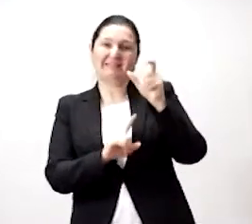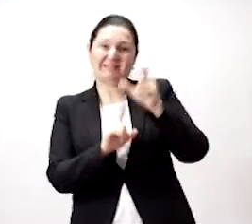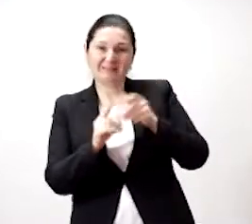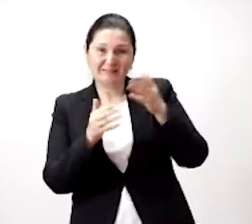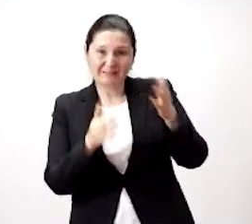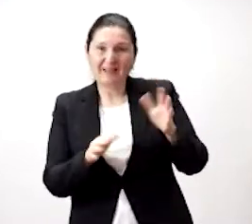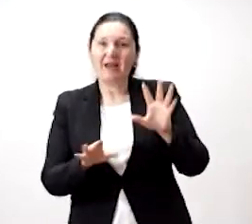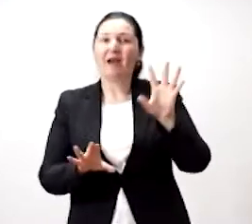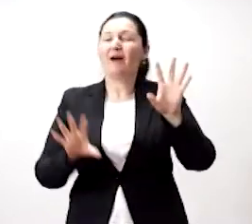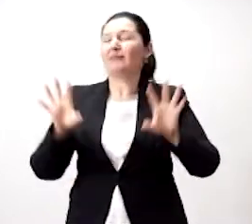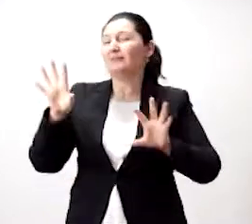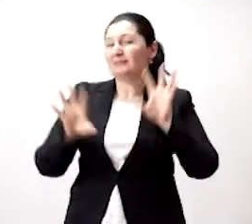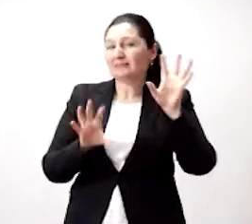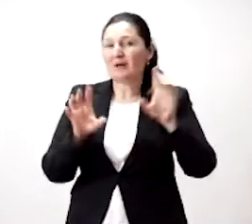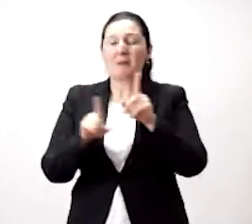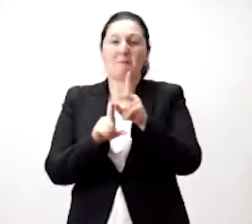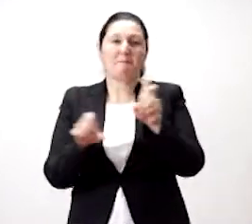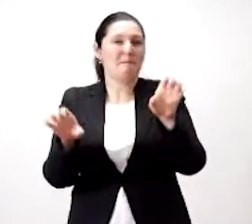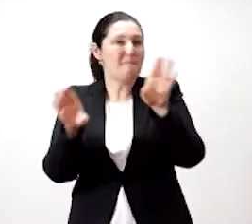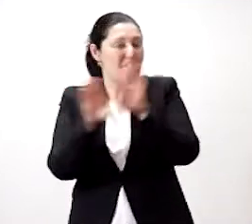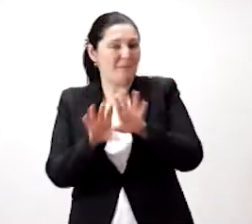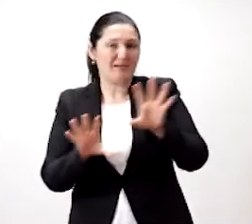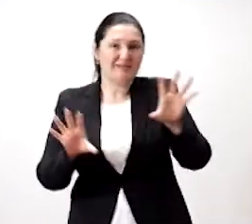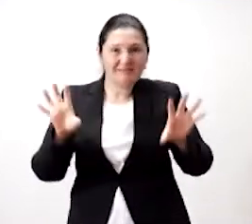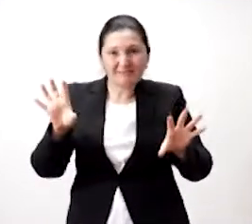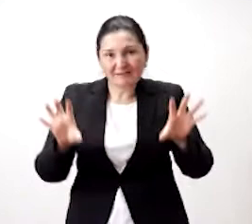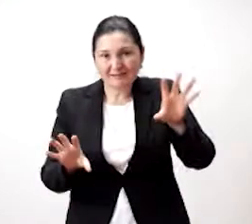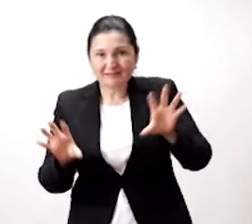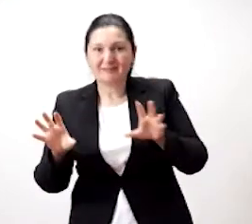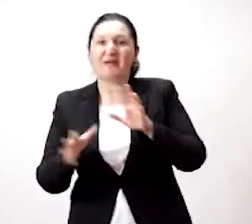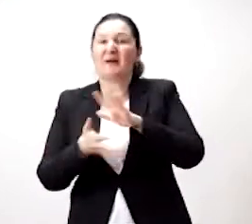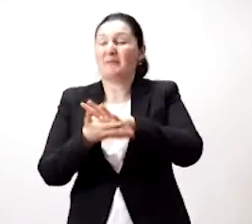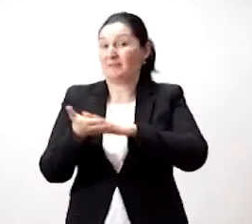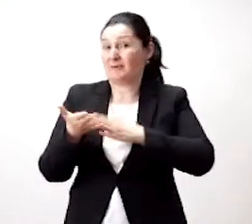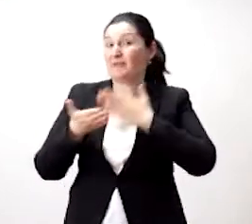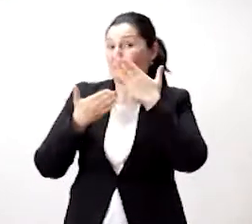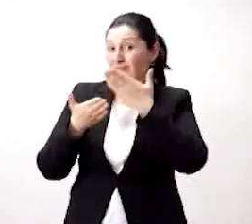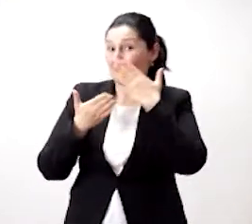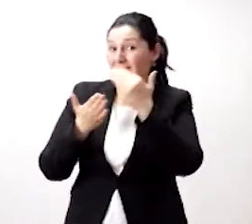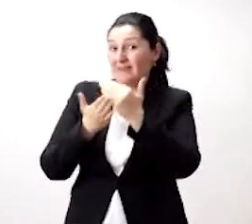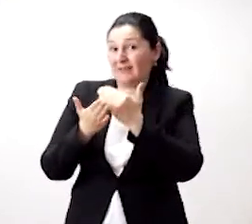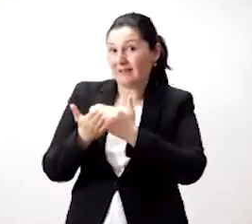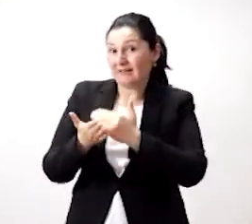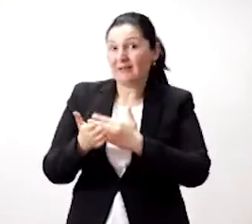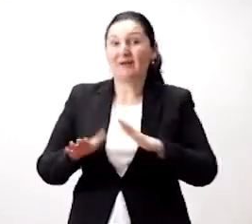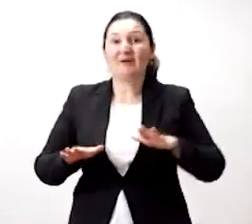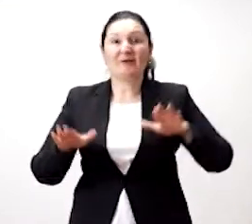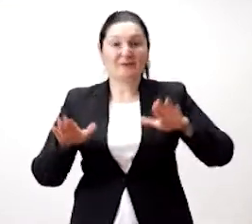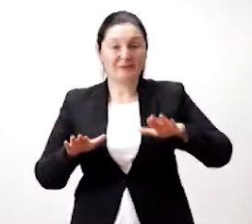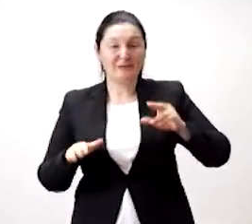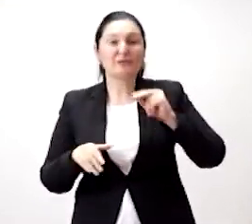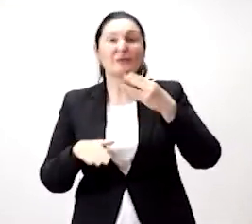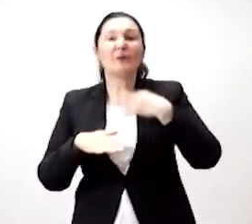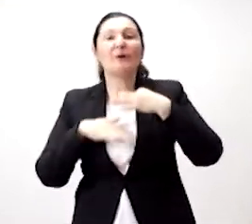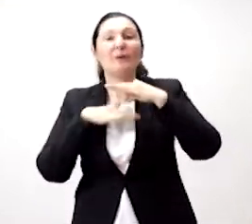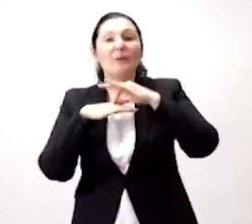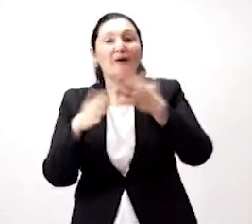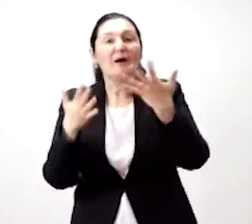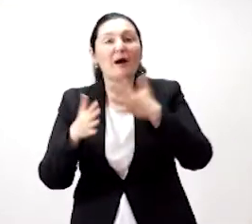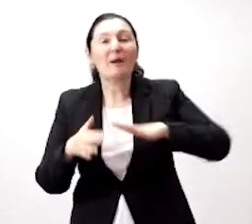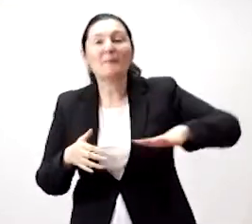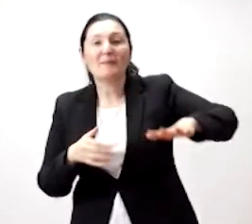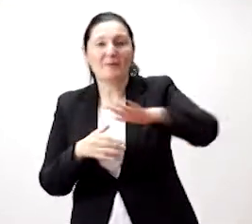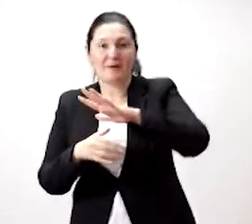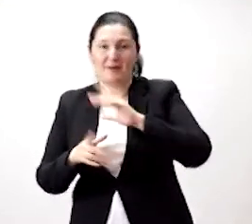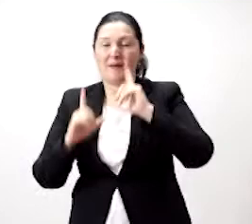کوالا با خرس ها مانند است. بیت دوامی کتاب رو میخونیم که جوی ما رو باز با کدام